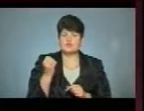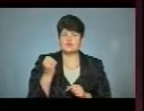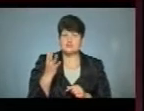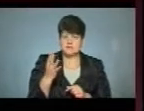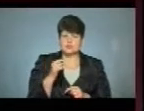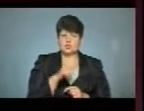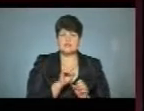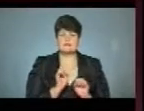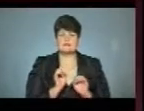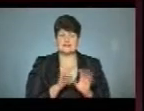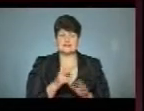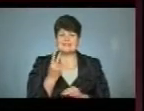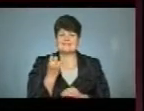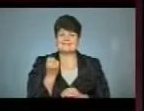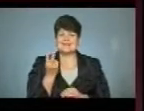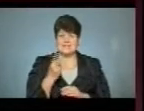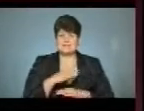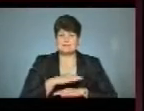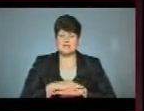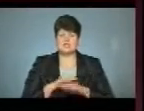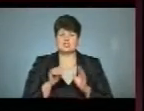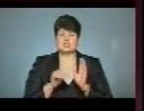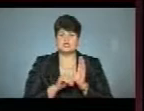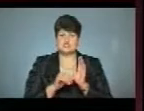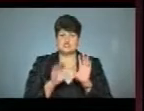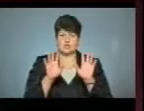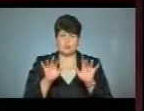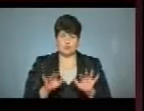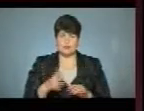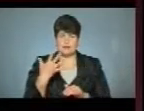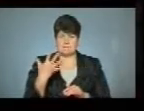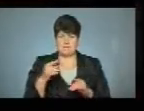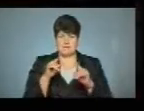14. Туди передали 12 парт, 6 комп'ютерів і 5 дощок.